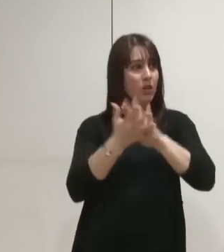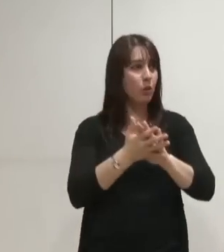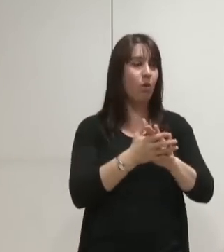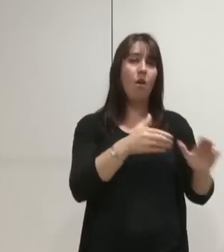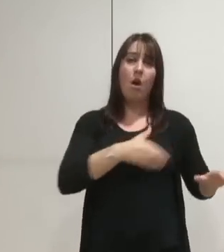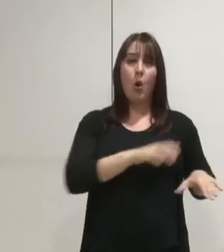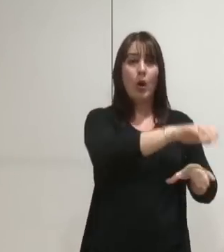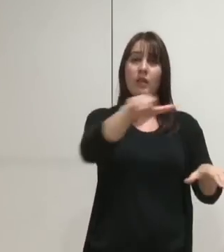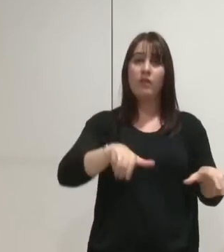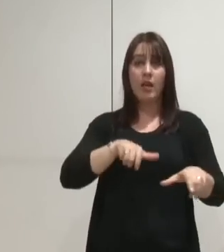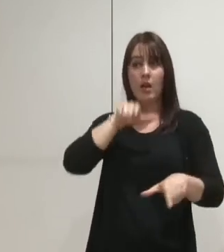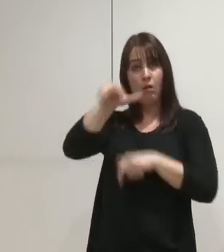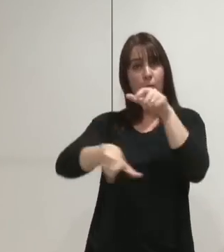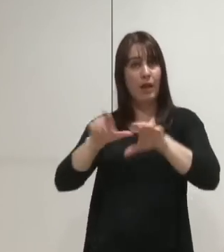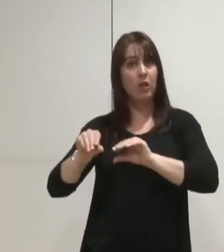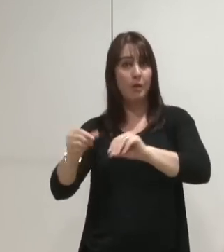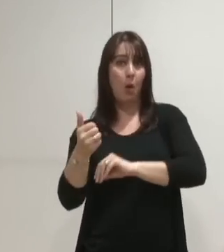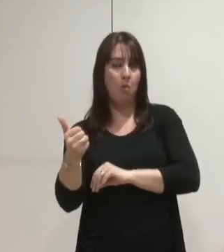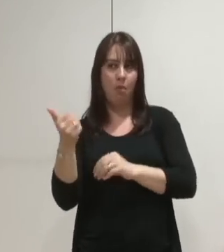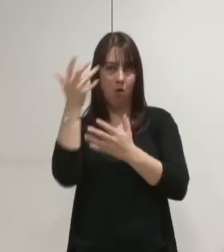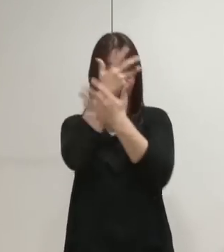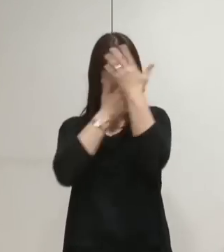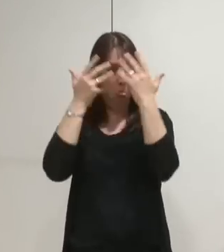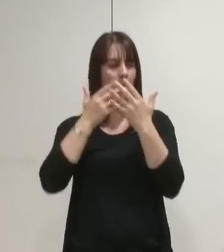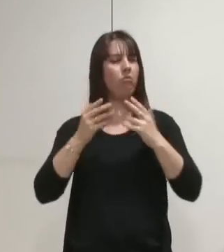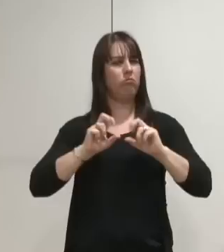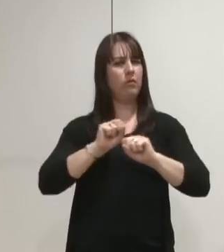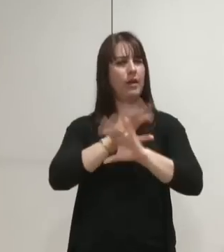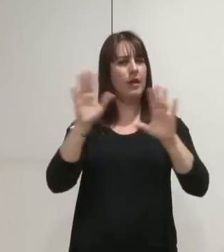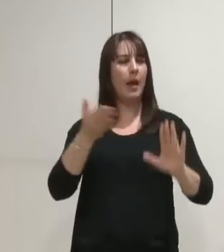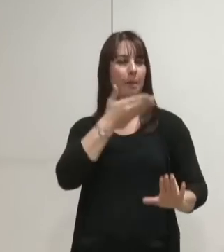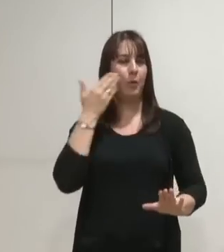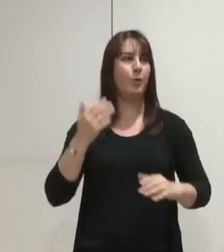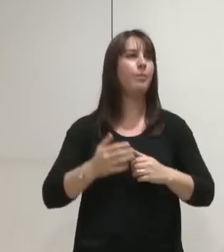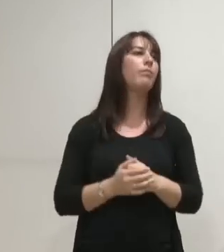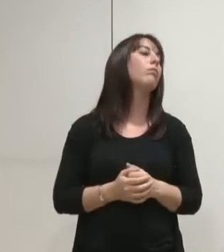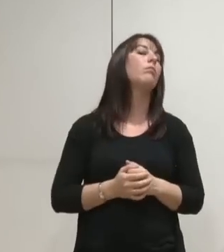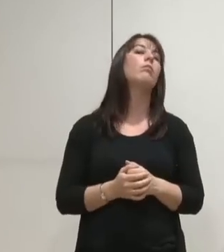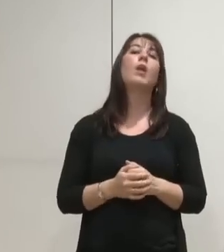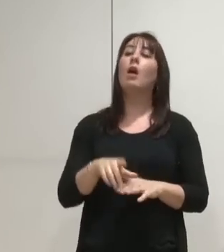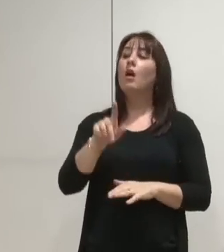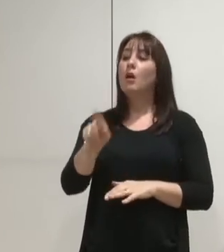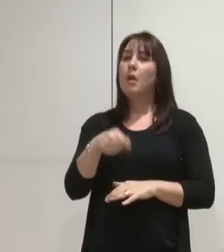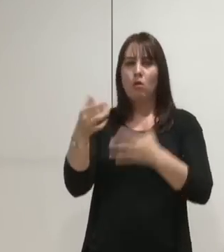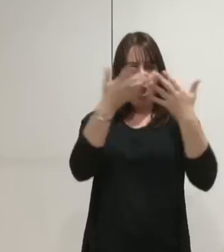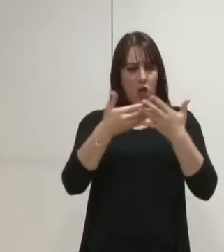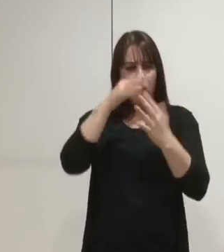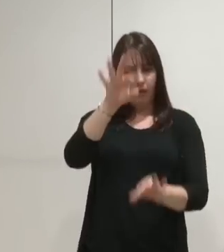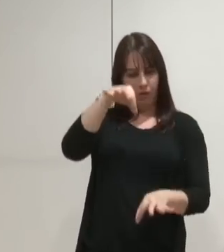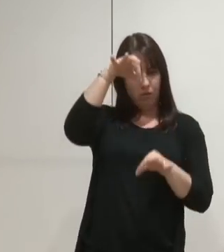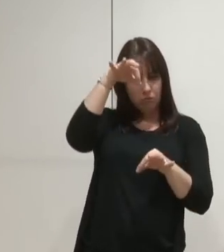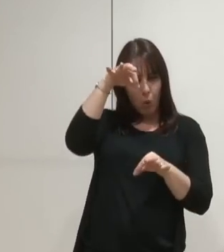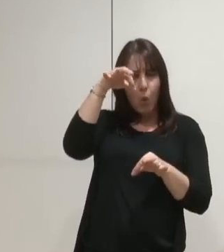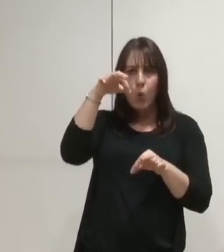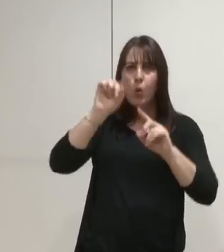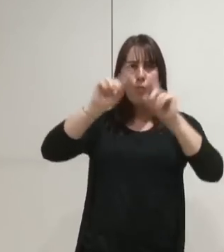qui pouv en bénéficier il y a euh sans contestte quand nous regardons la présentation chiffrée une baisse générale des